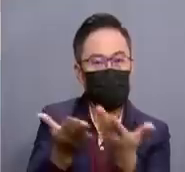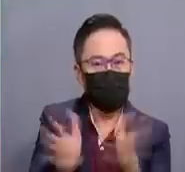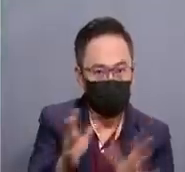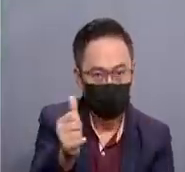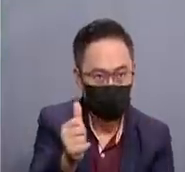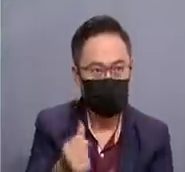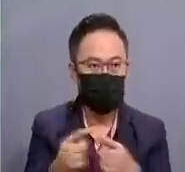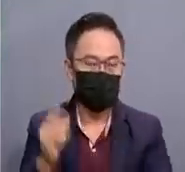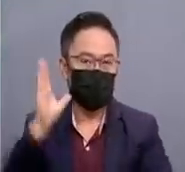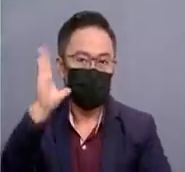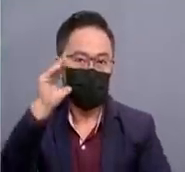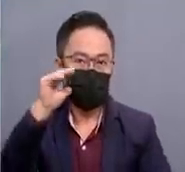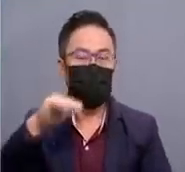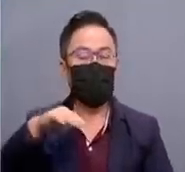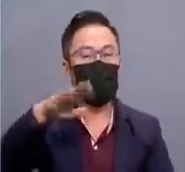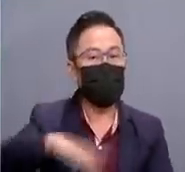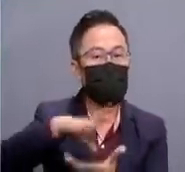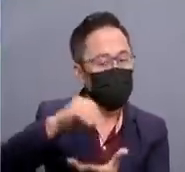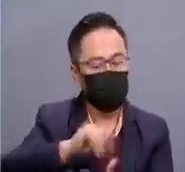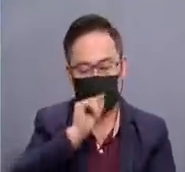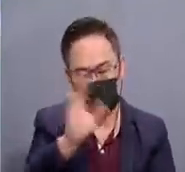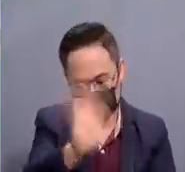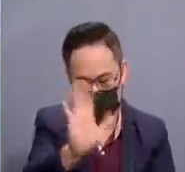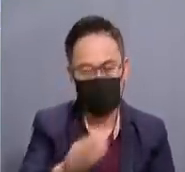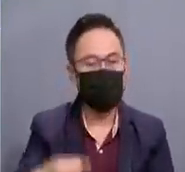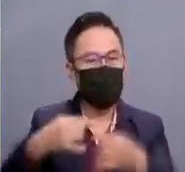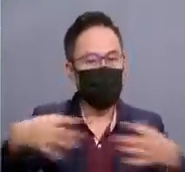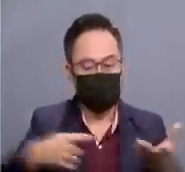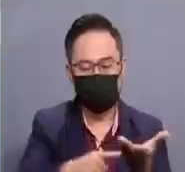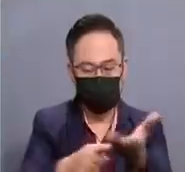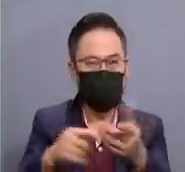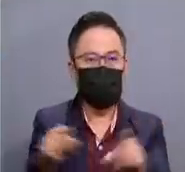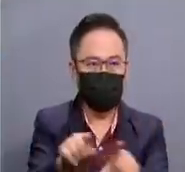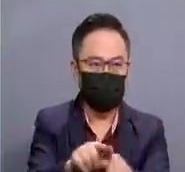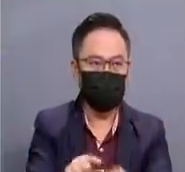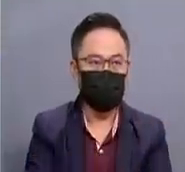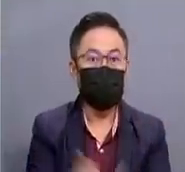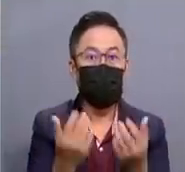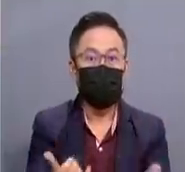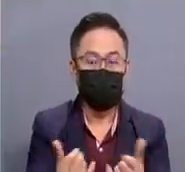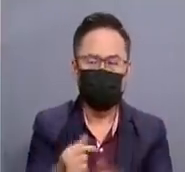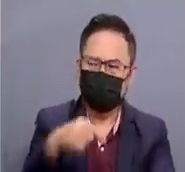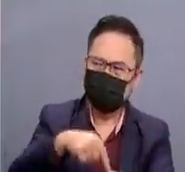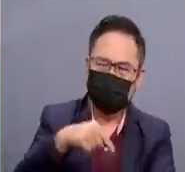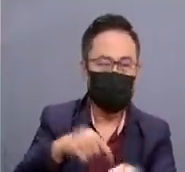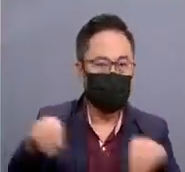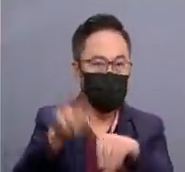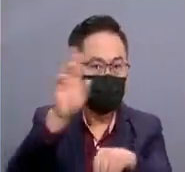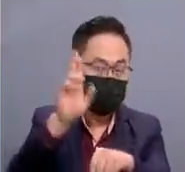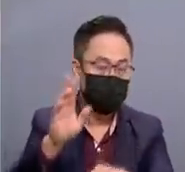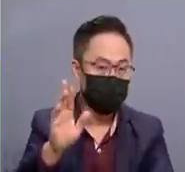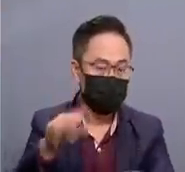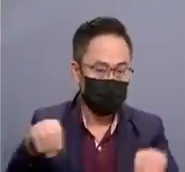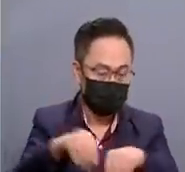ตัวไว้แล้วล่าสุดเมื่อสักครู่ที่ผ่านมาครับนายสิทธาเบี้ยบังเกิดหรือทนายตั้มได้เดินทางมายังสภ.กกตูม